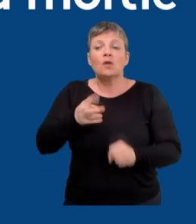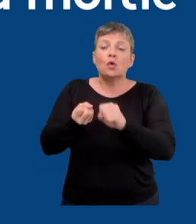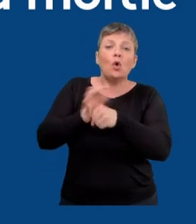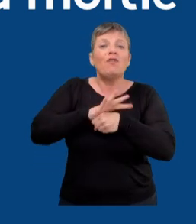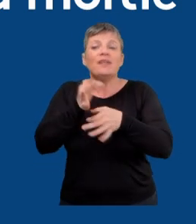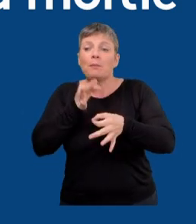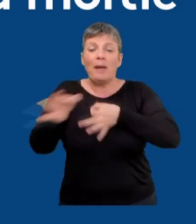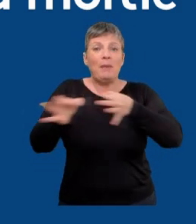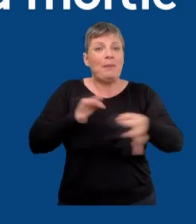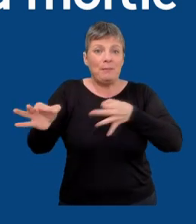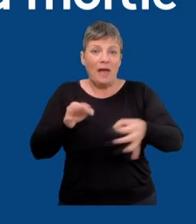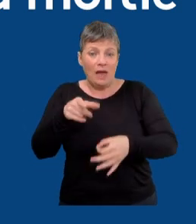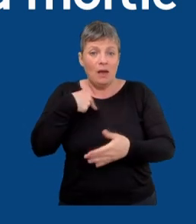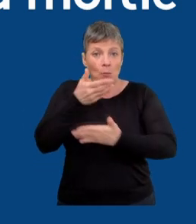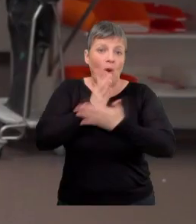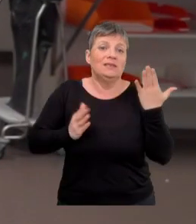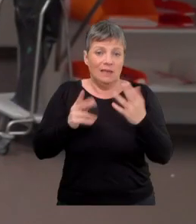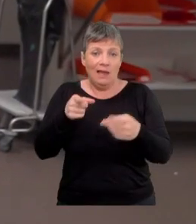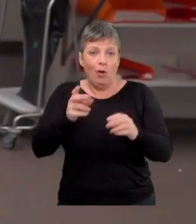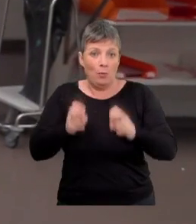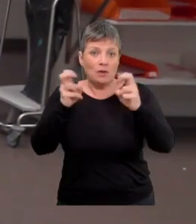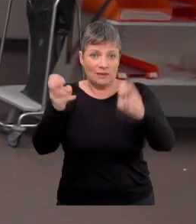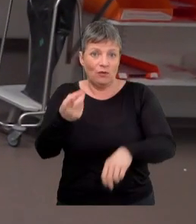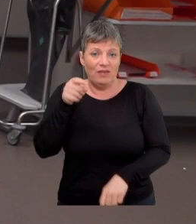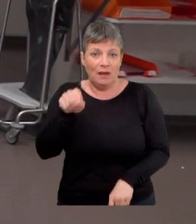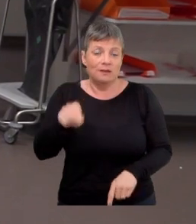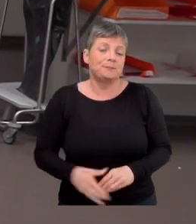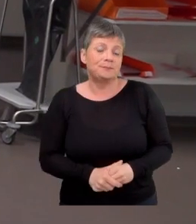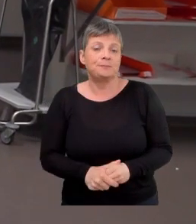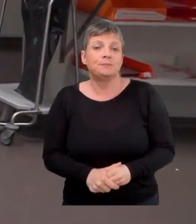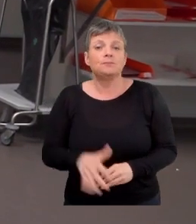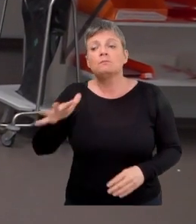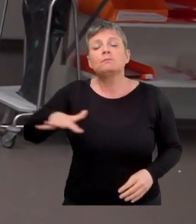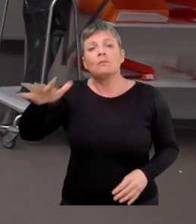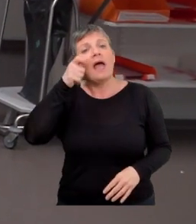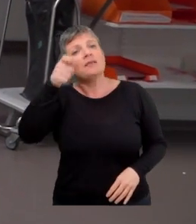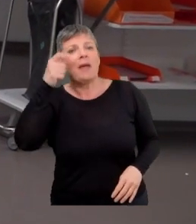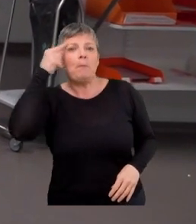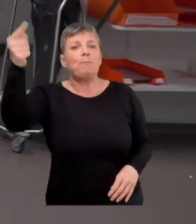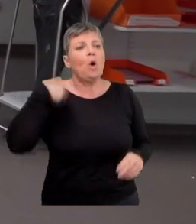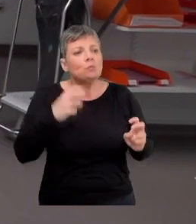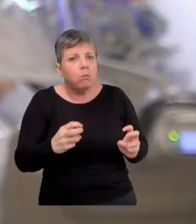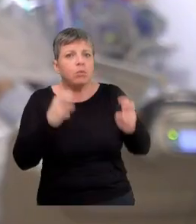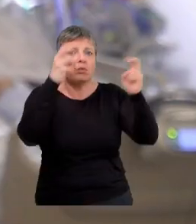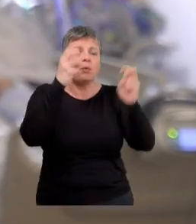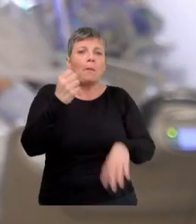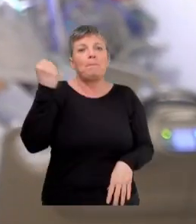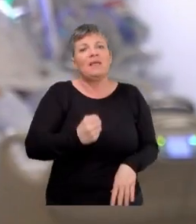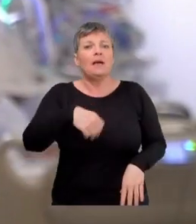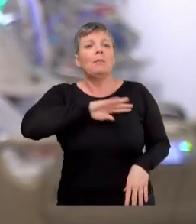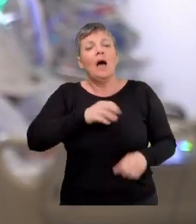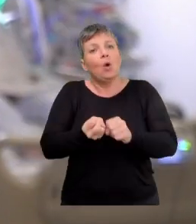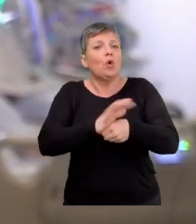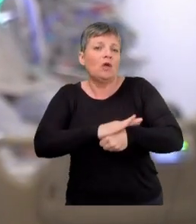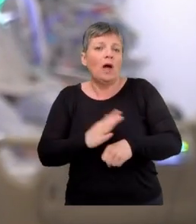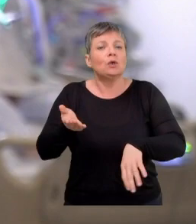nosocomiales représentent la moitié de l'augmentation. Les experts s'attendaient néanmoins à une hausse bien plus importante avec le coronavirus.